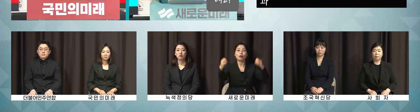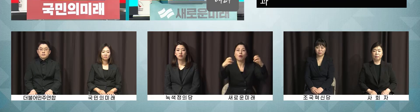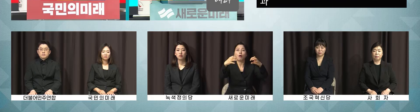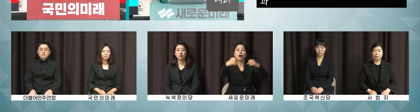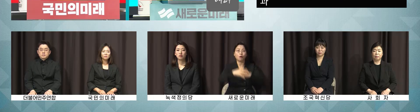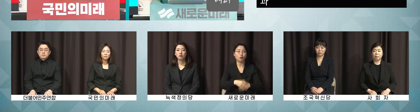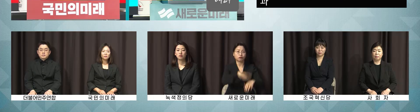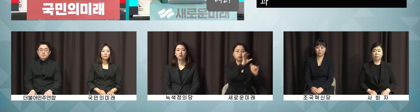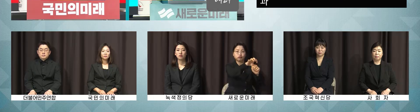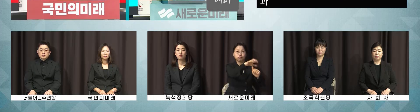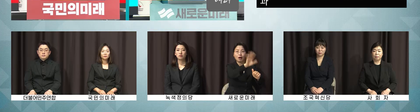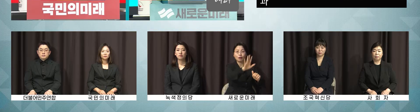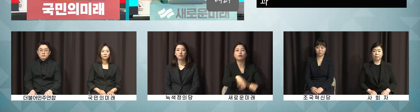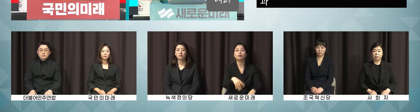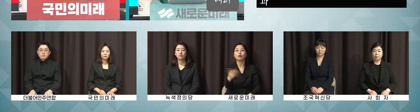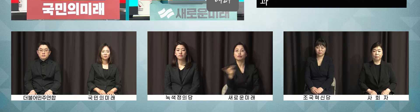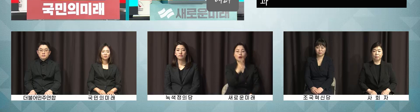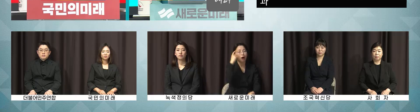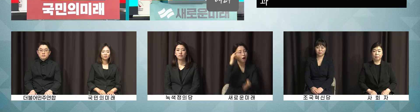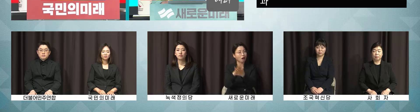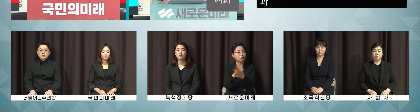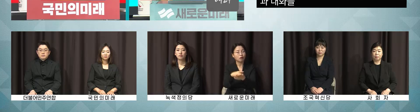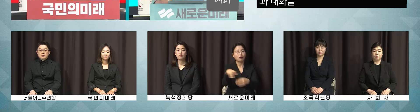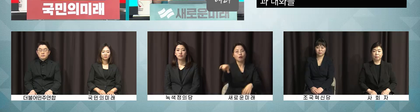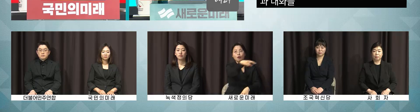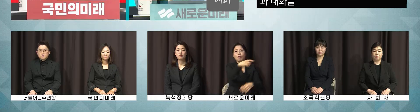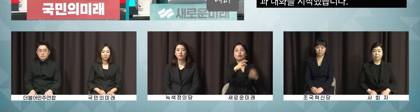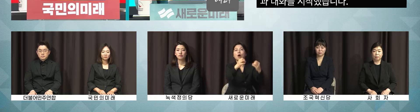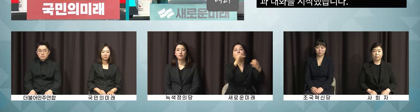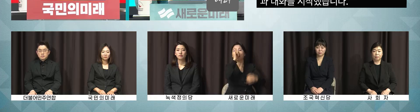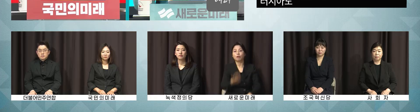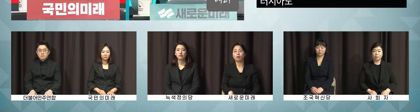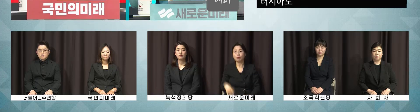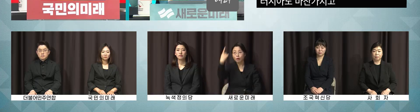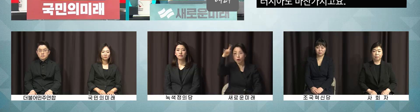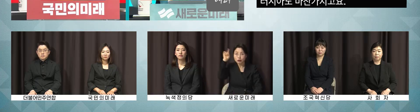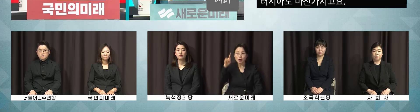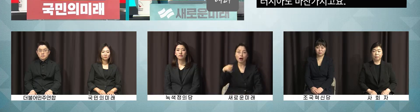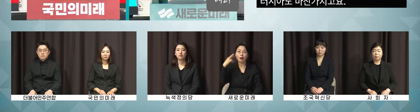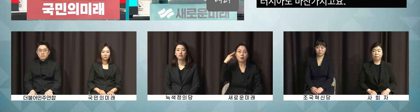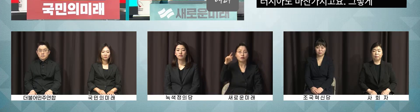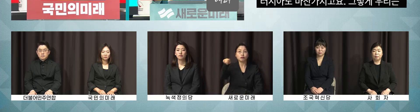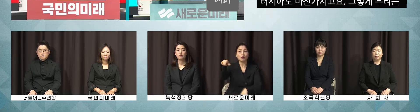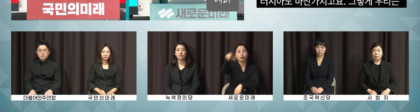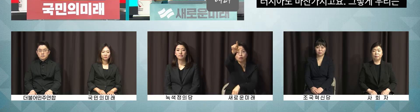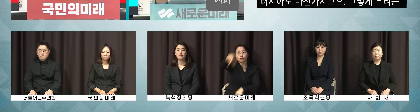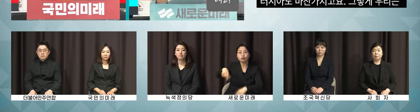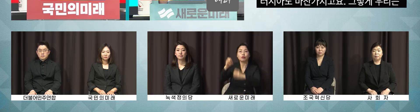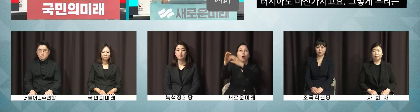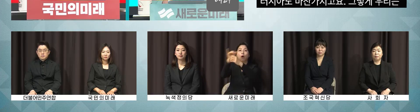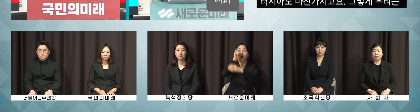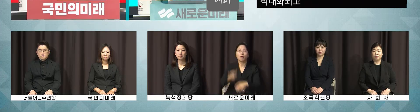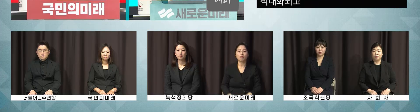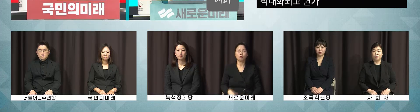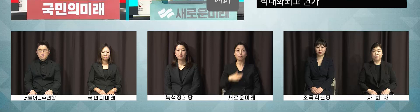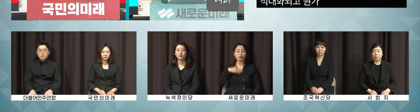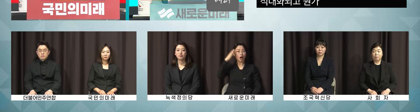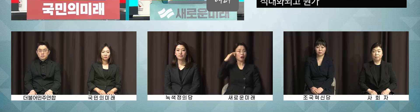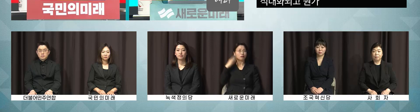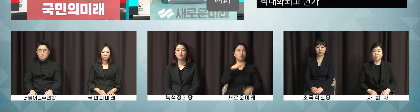합니다. 러시아와도 마찬가지고요. 자, 그렇게 해서 우리는 적대화되고 뭔가 고립시키겠다고 앞장서서